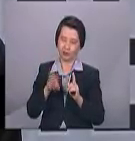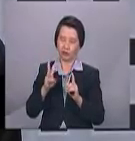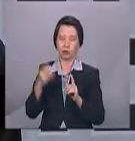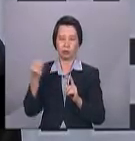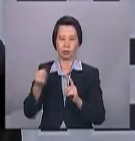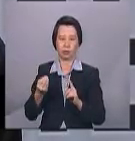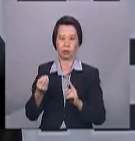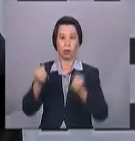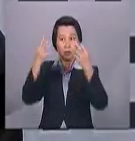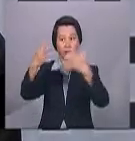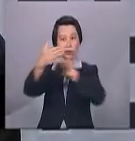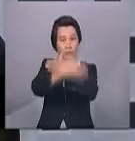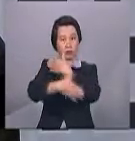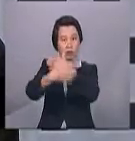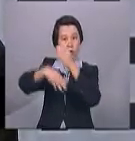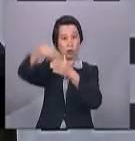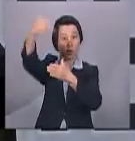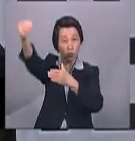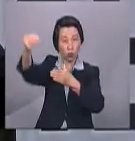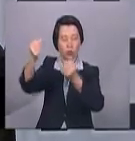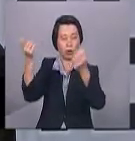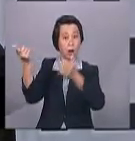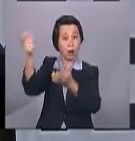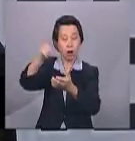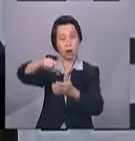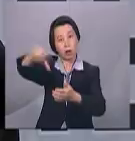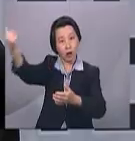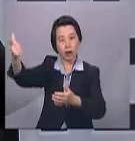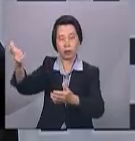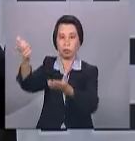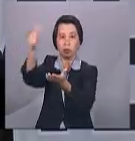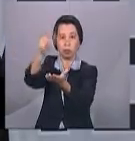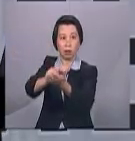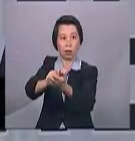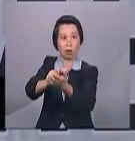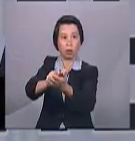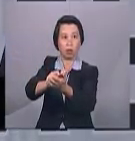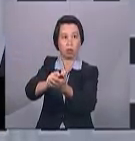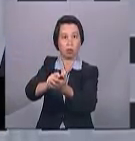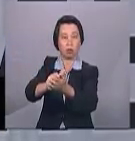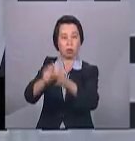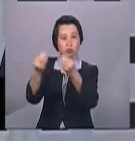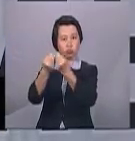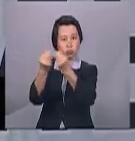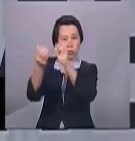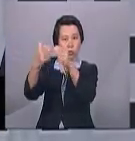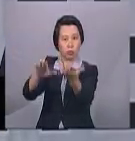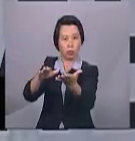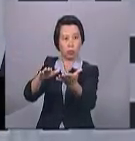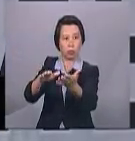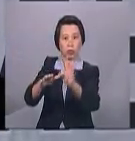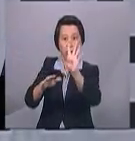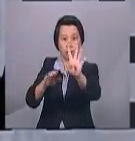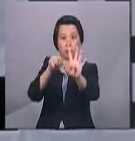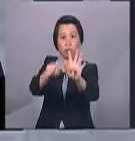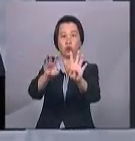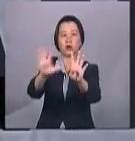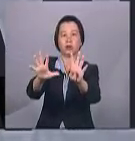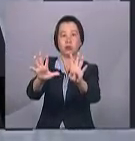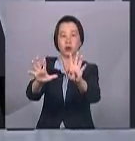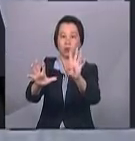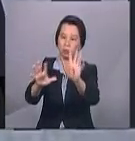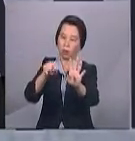dengan negara-negara lain. Yang dilaporkan dalam global, kadar kematian ialah 4.5 ataupun